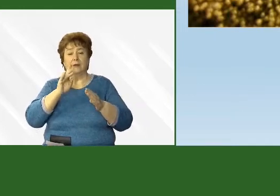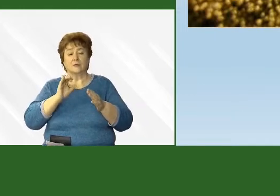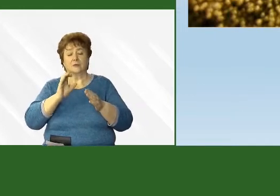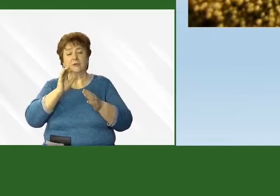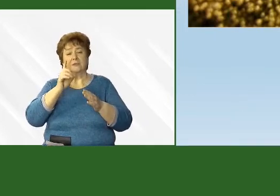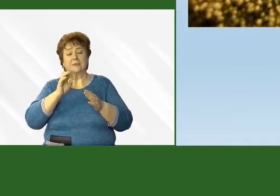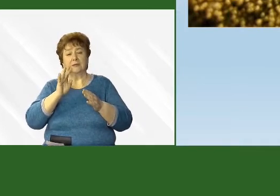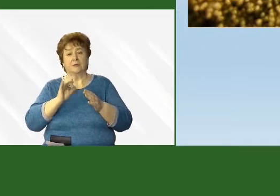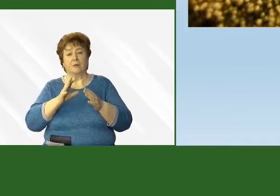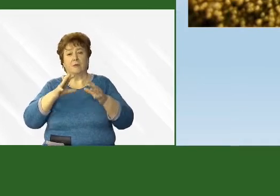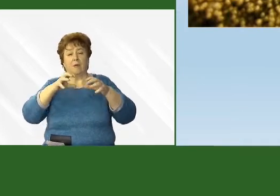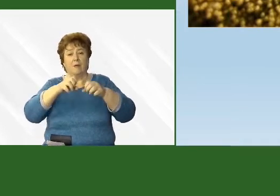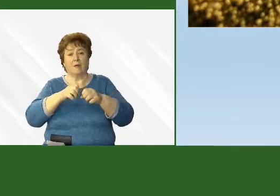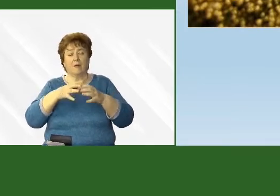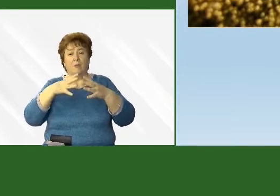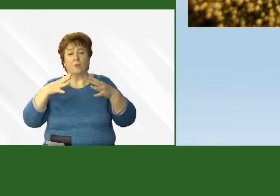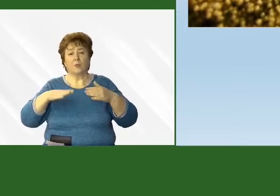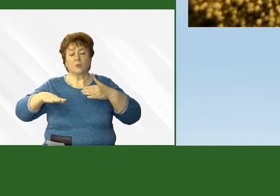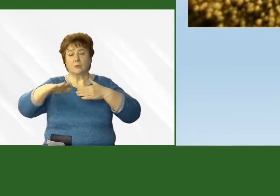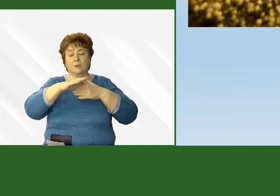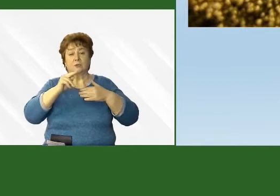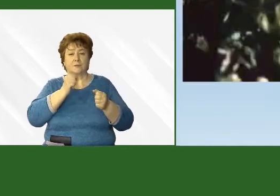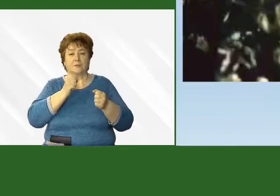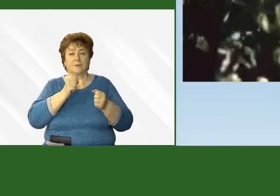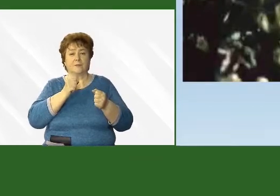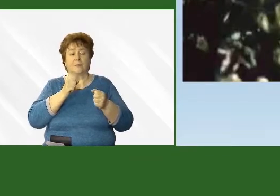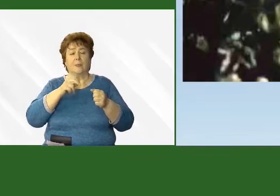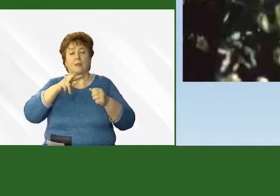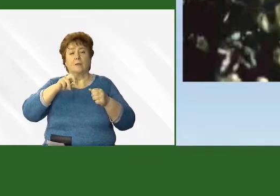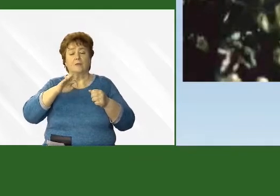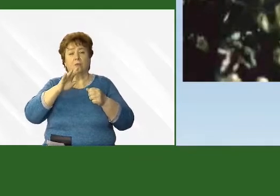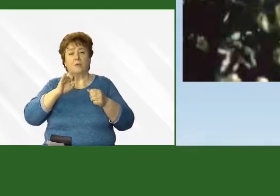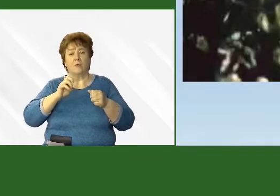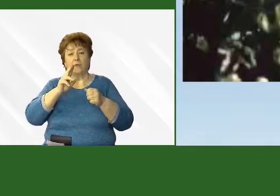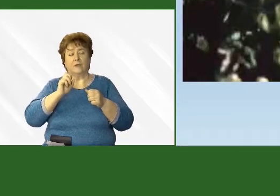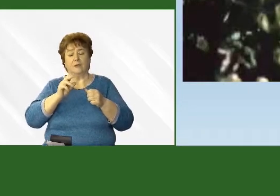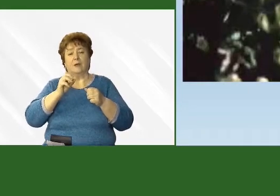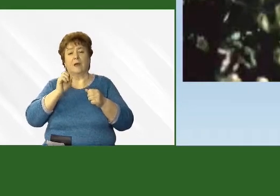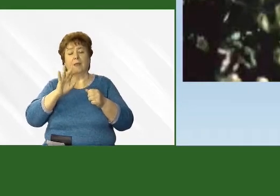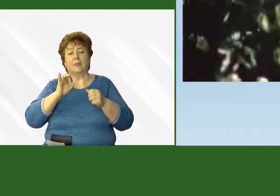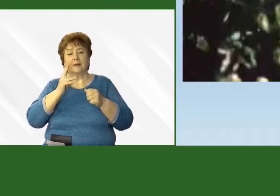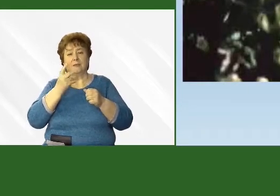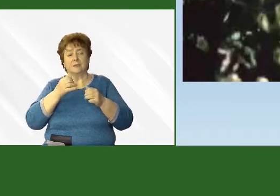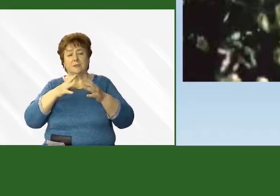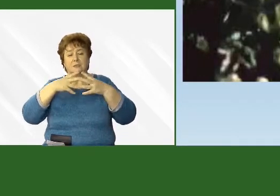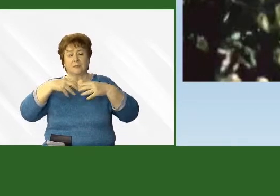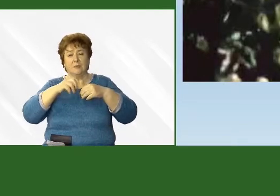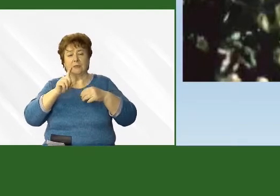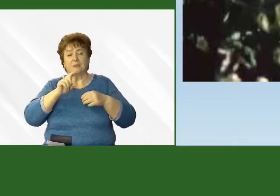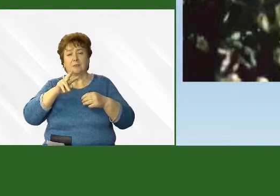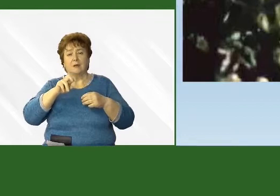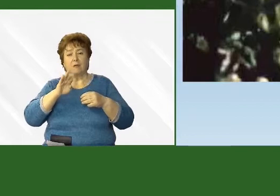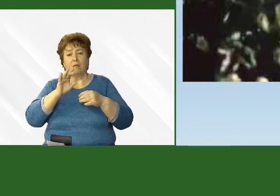стал охватывать в 5 раз больше ареала, чем раньше. Луговик антарктический относится к семейству